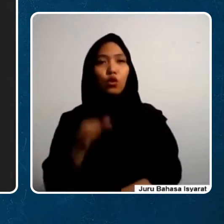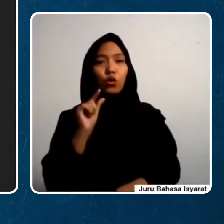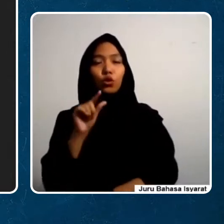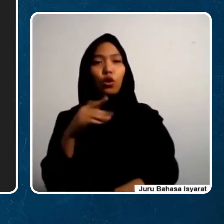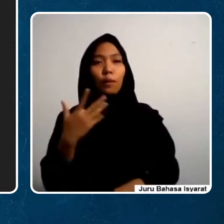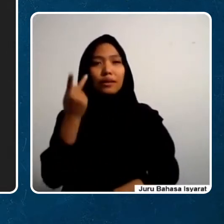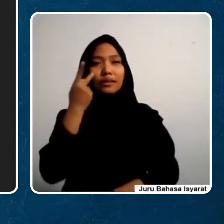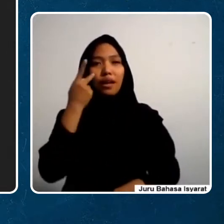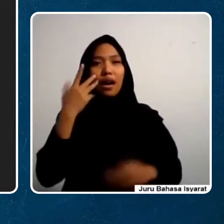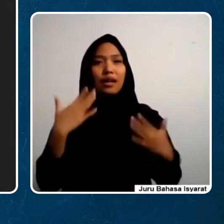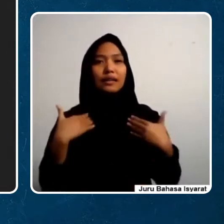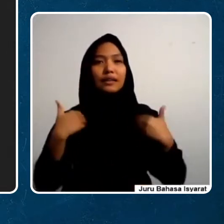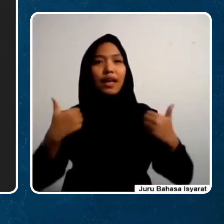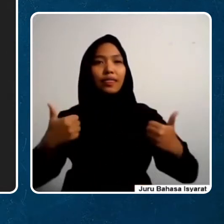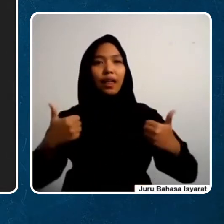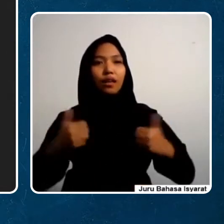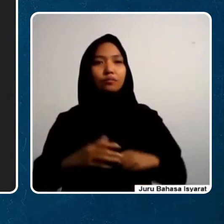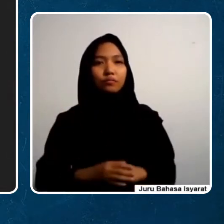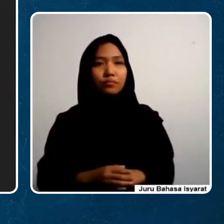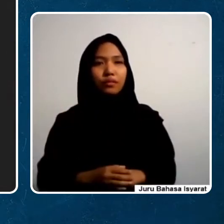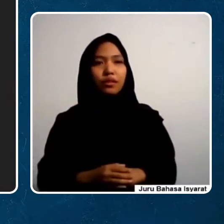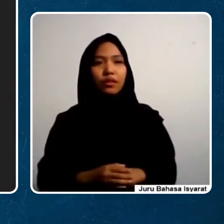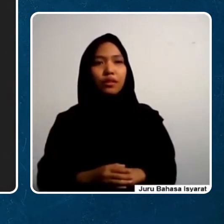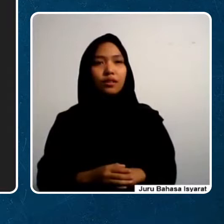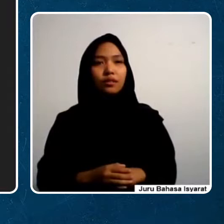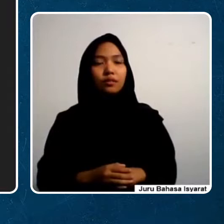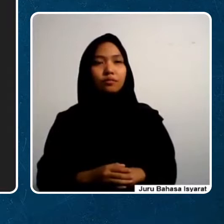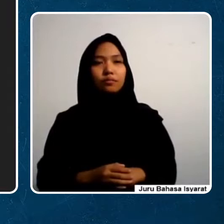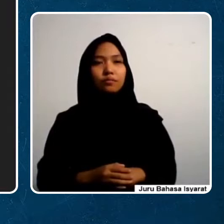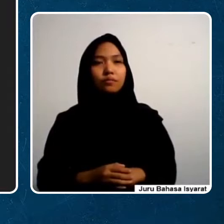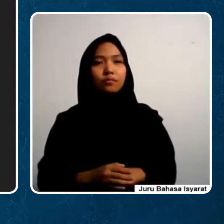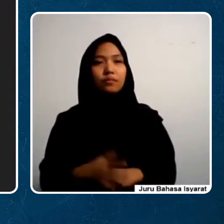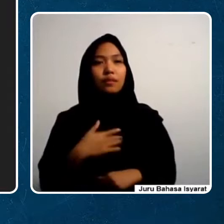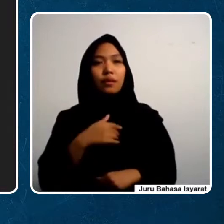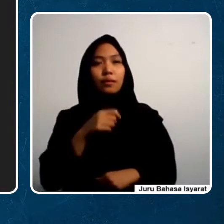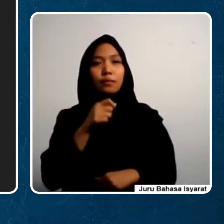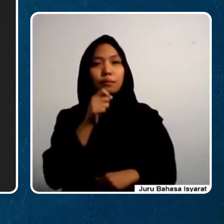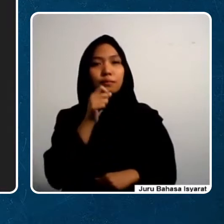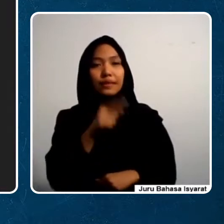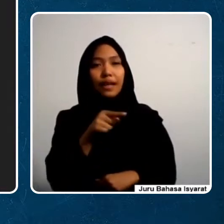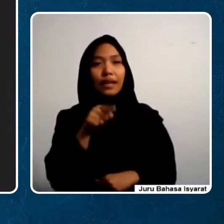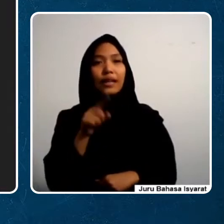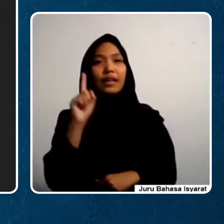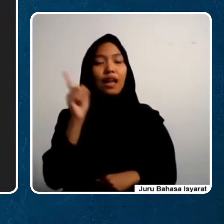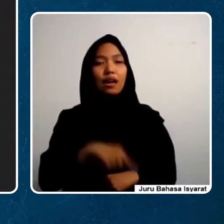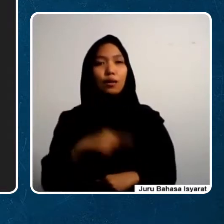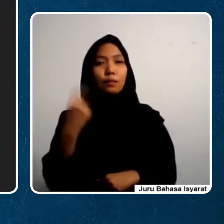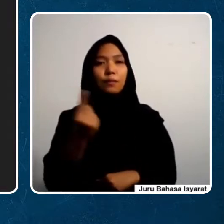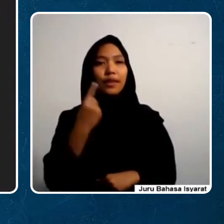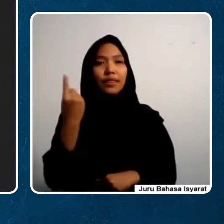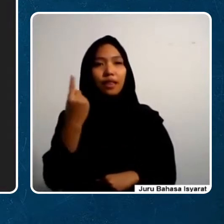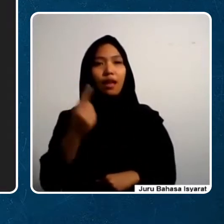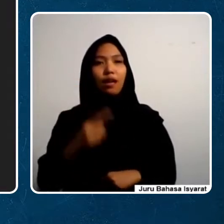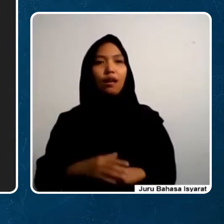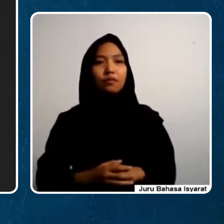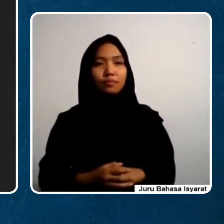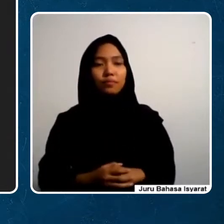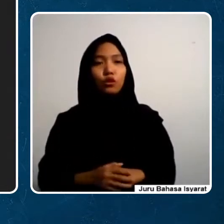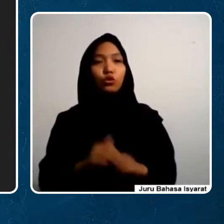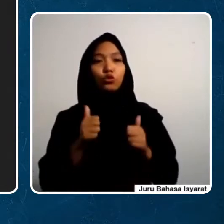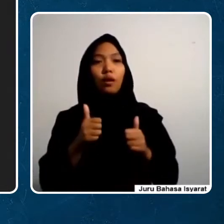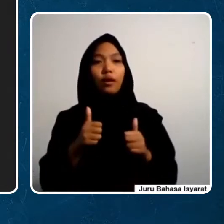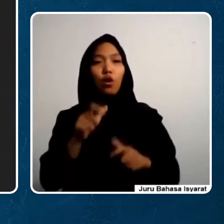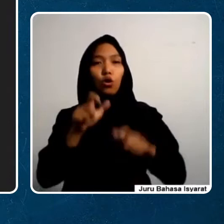pemerintah kita lebih baik menjaga kondisi tubuh biar tidak tertular virus ini.